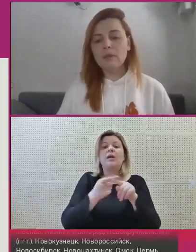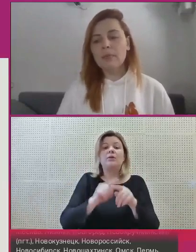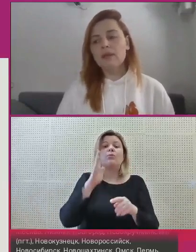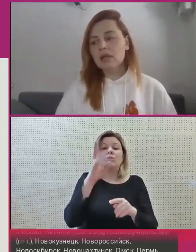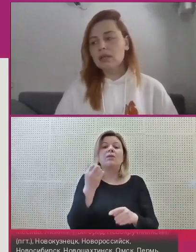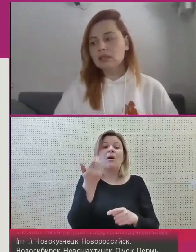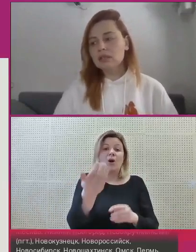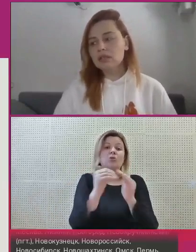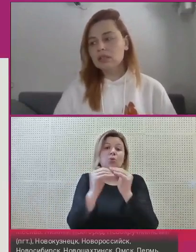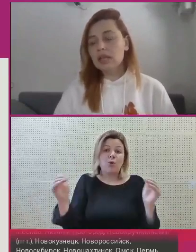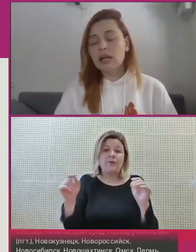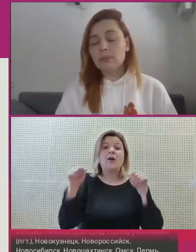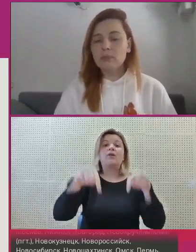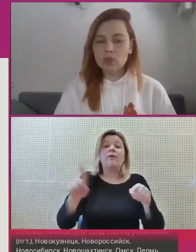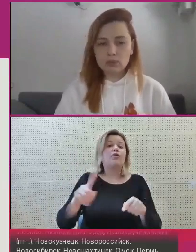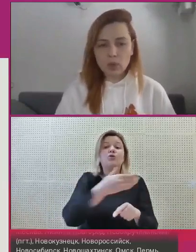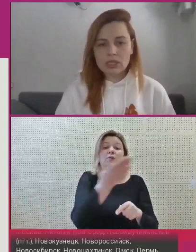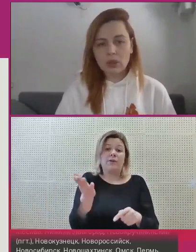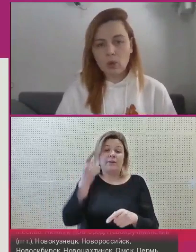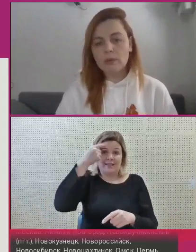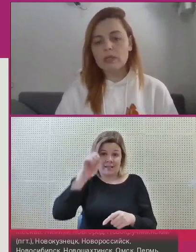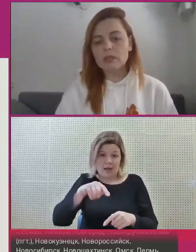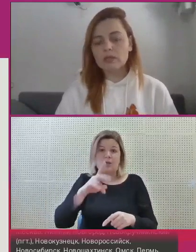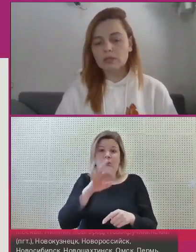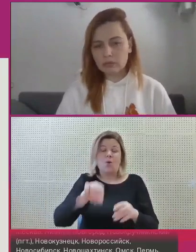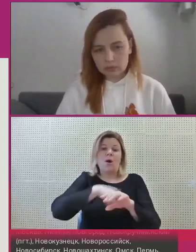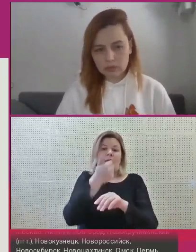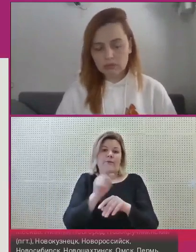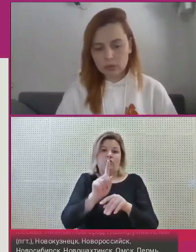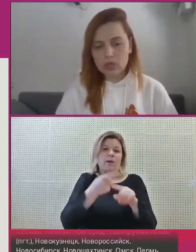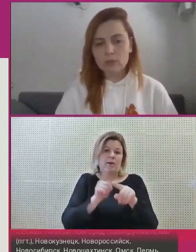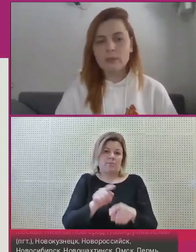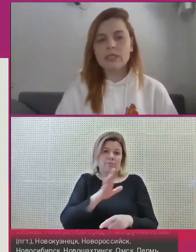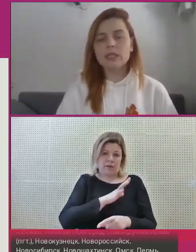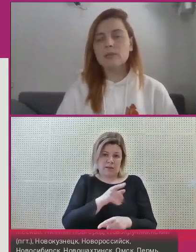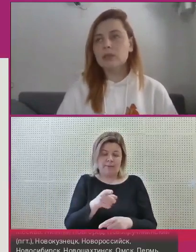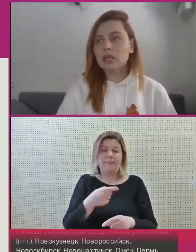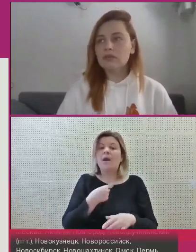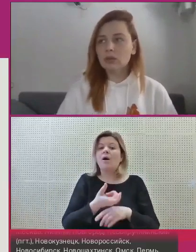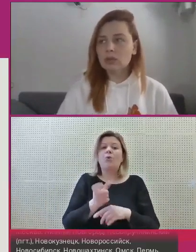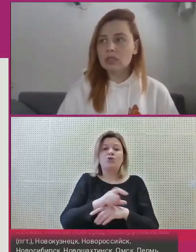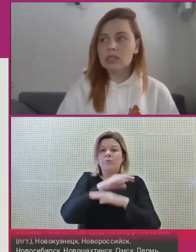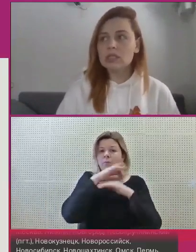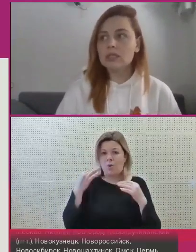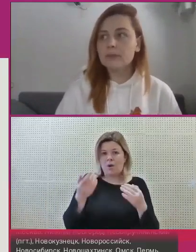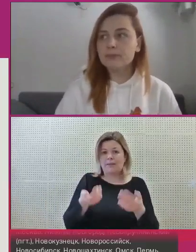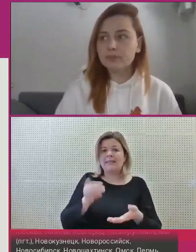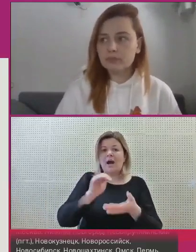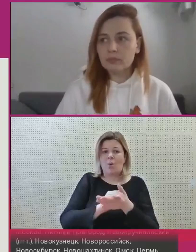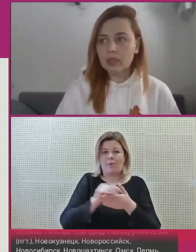будет. Я очень много знакома, вот особенно последние 1,5-2 года,